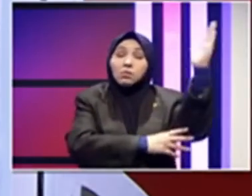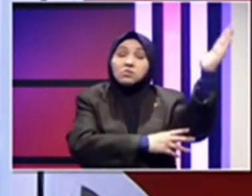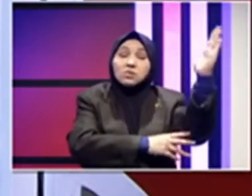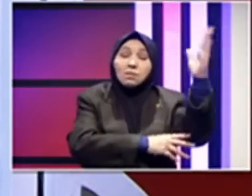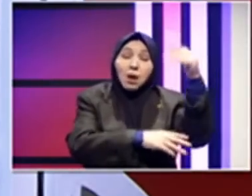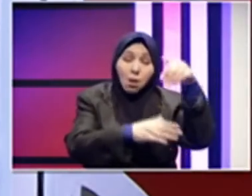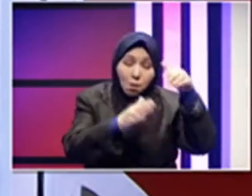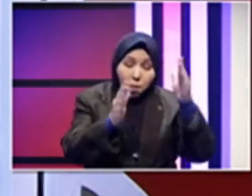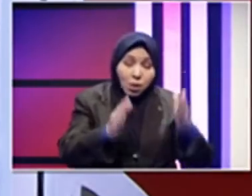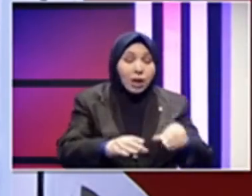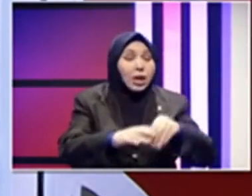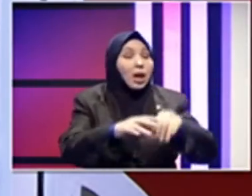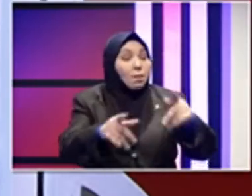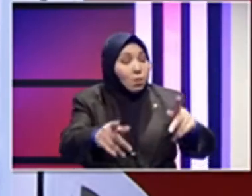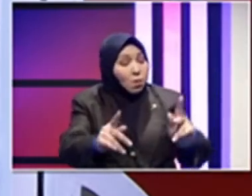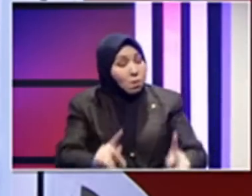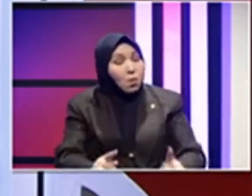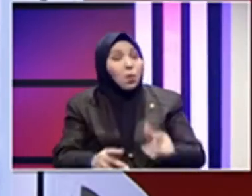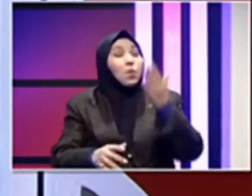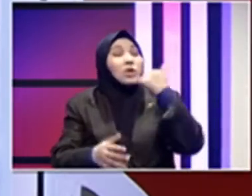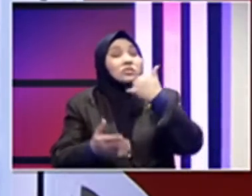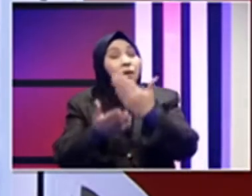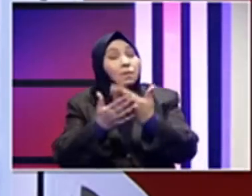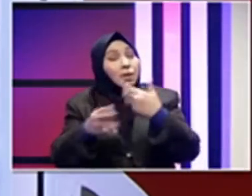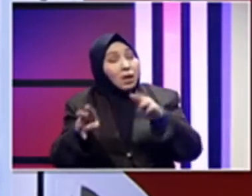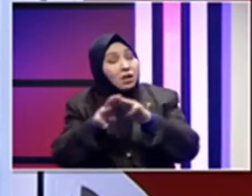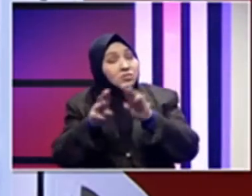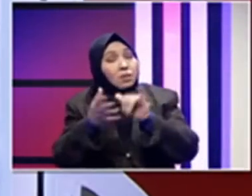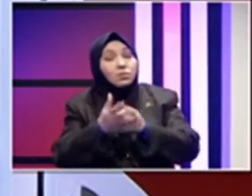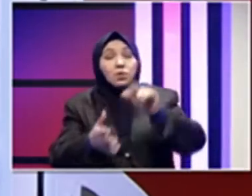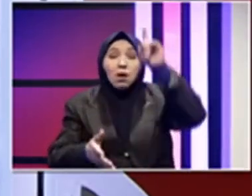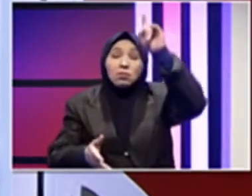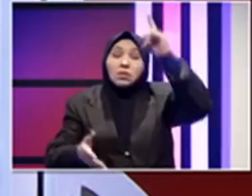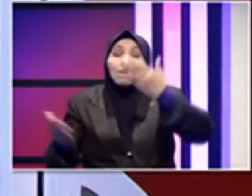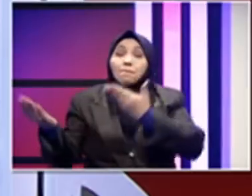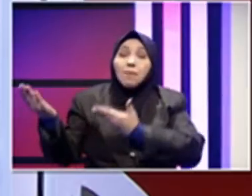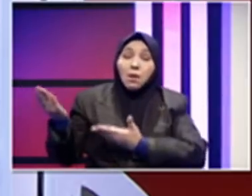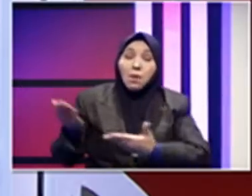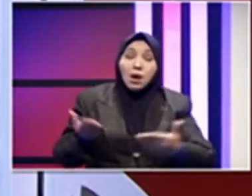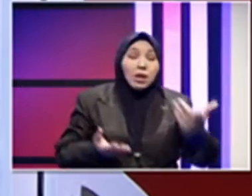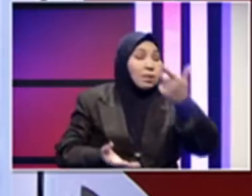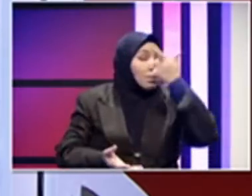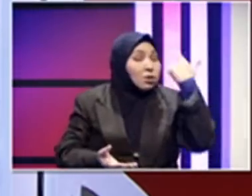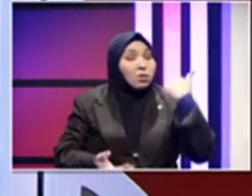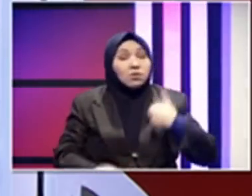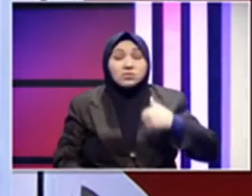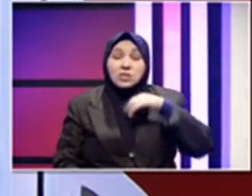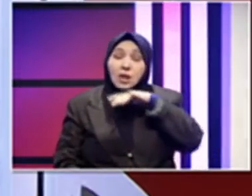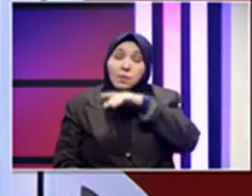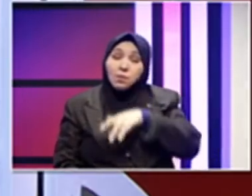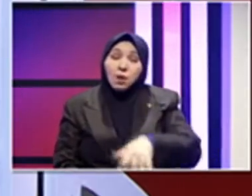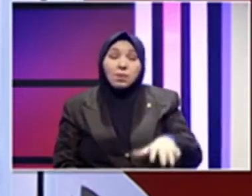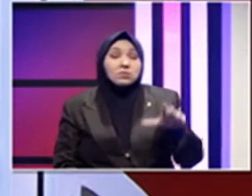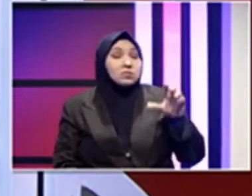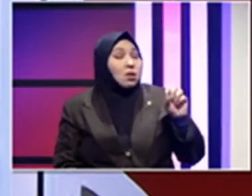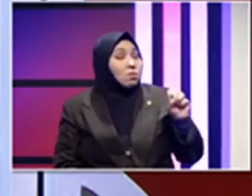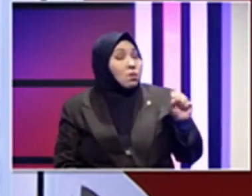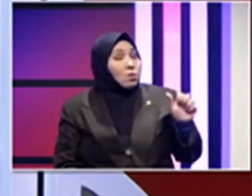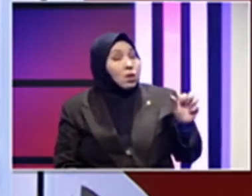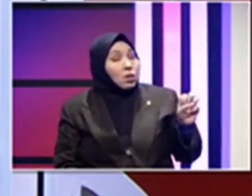yang di dalam kubur. Mengapa sampai begitu sekali Allah bawakan? Kerana Nabi Muhammad sallallahu alaihi